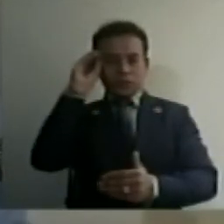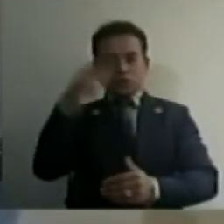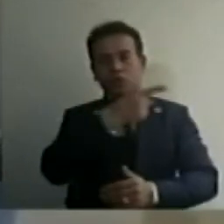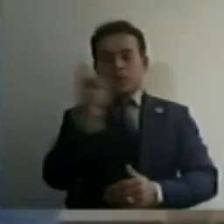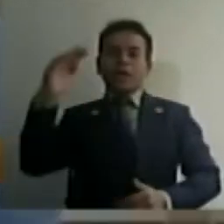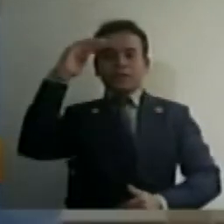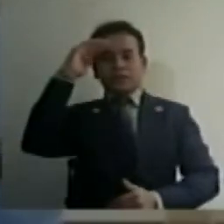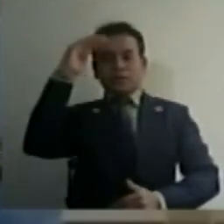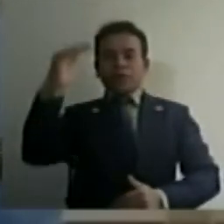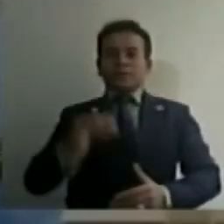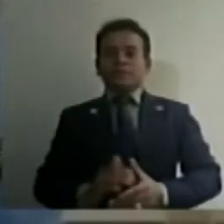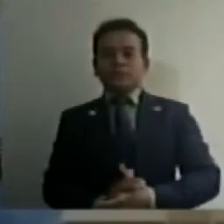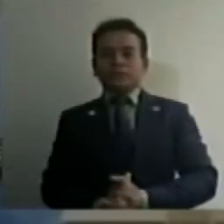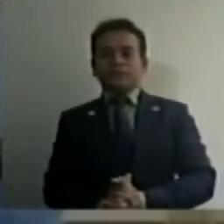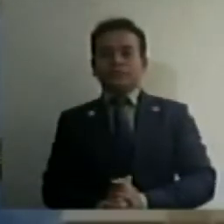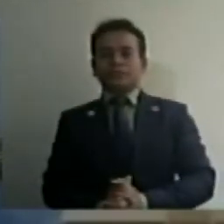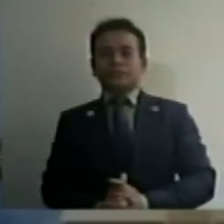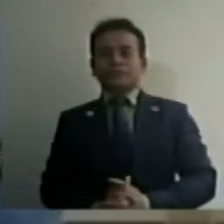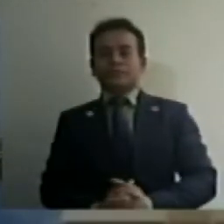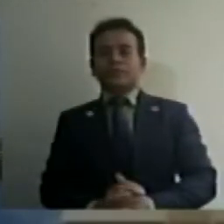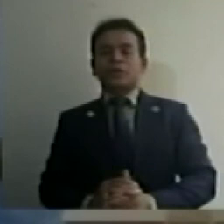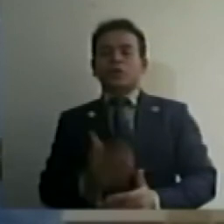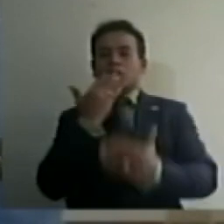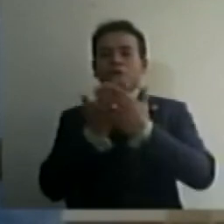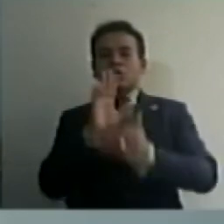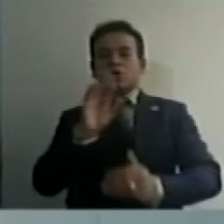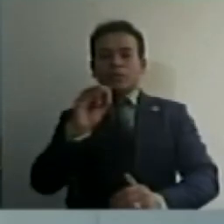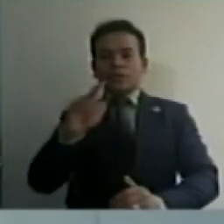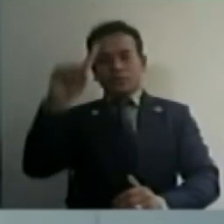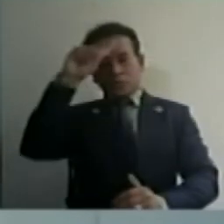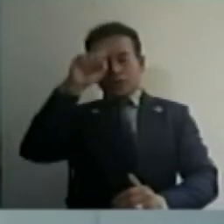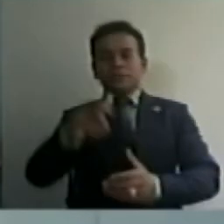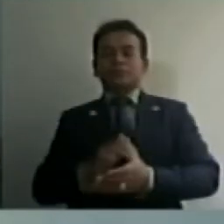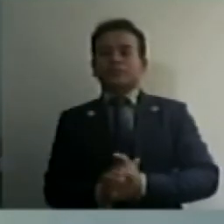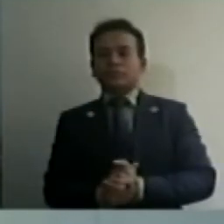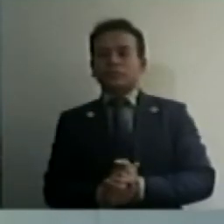ধন্যবাদ মাননীয় মন্ত্রী। মাননীয় মন্ত্রী সকল কোভিড যোদ্ধাকে